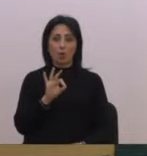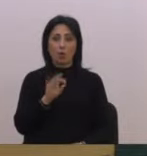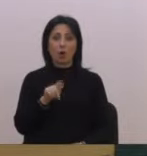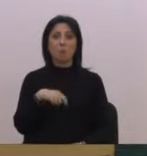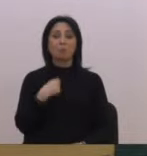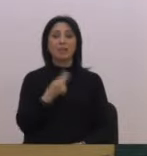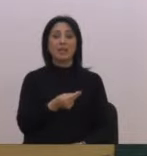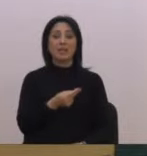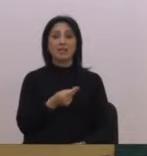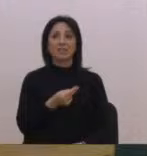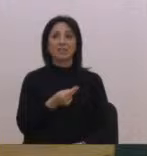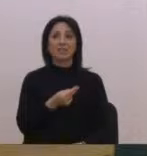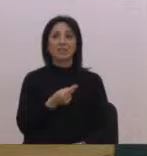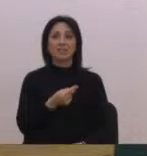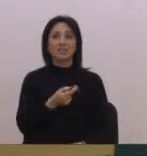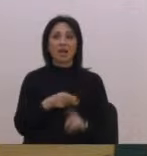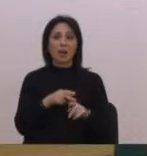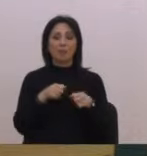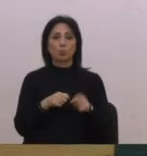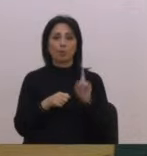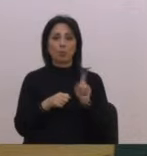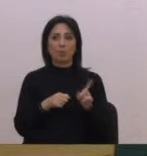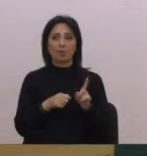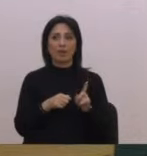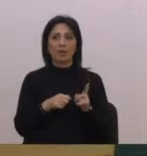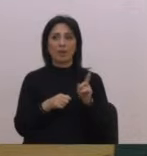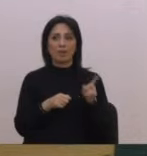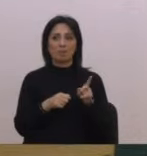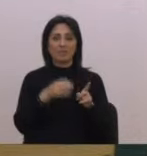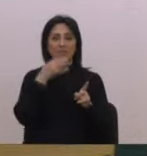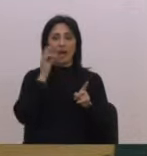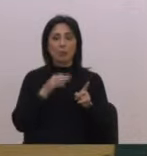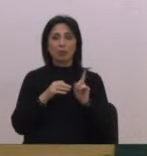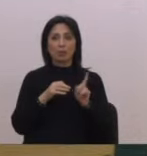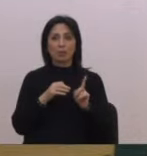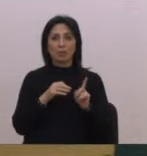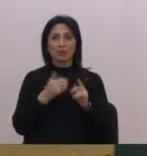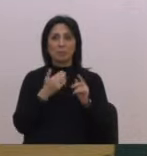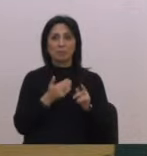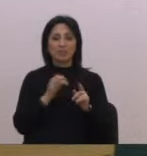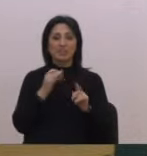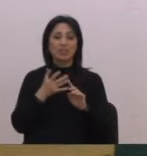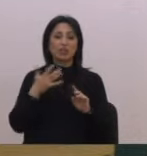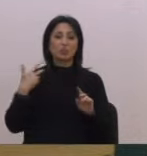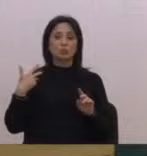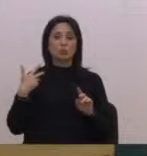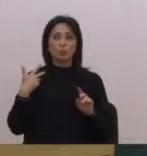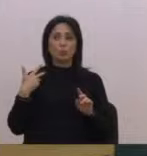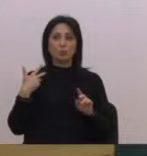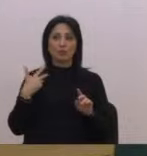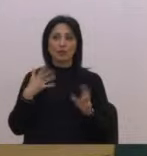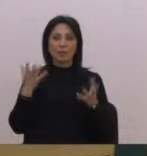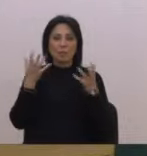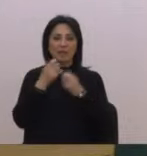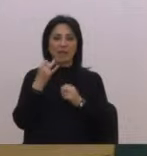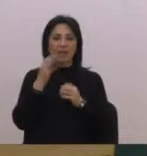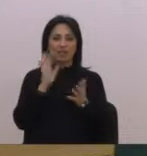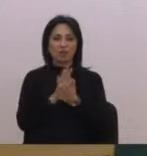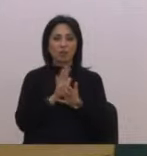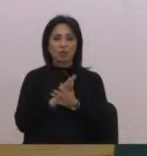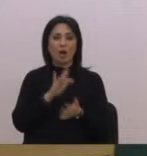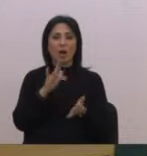mieca. Amis upleba, misi gamot stilebit, misi arsuli, bneli istoriit,